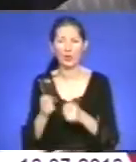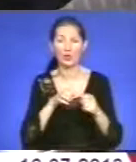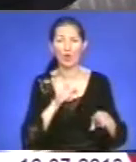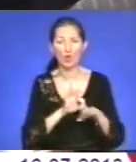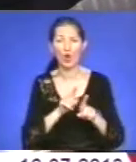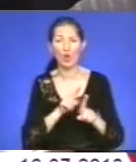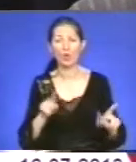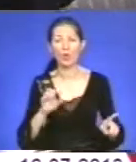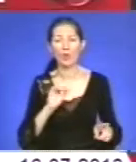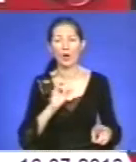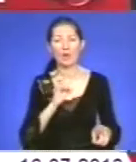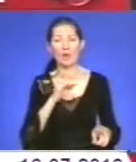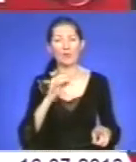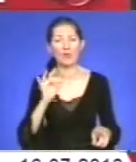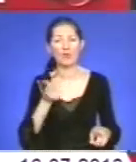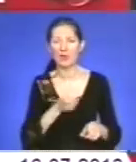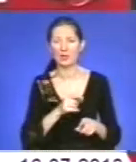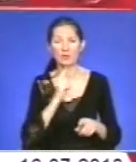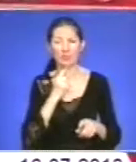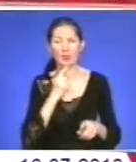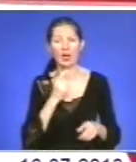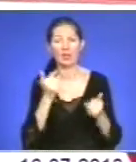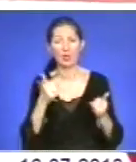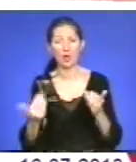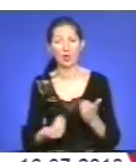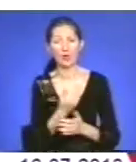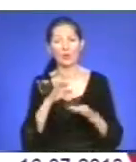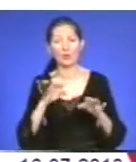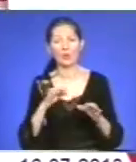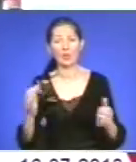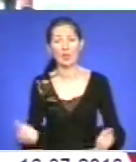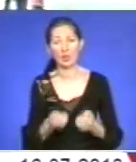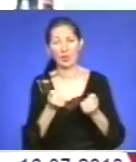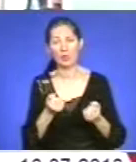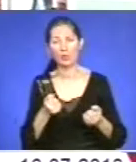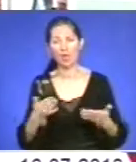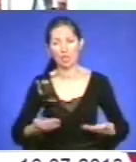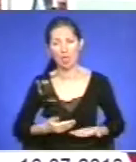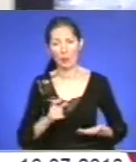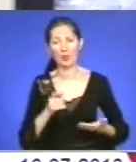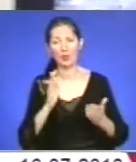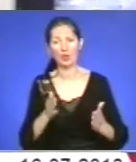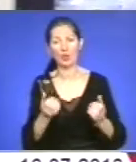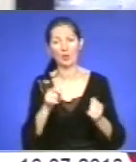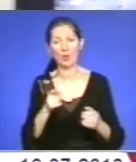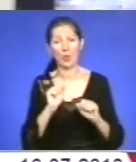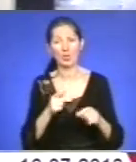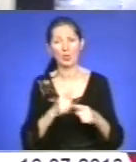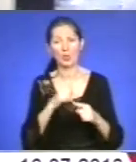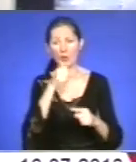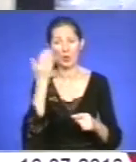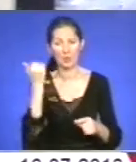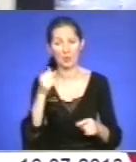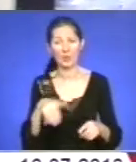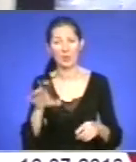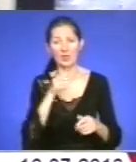ну це дуже. Тепер нові авто рятуватимуть життя тернополян, хоча отримати їх могли ще півроку тому. Весь цей час чекали